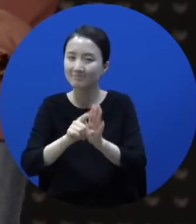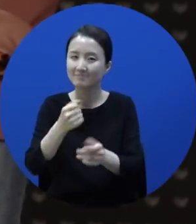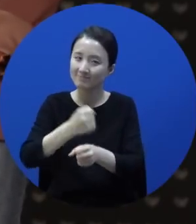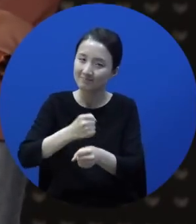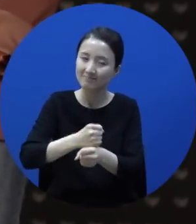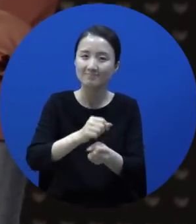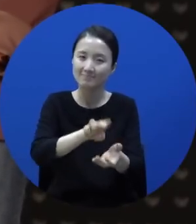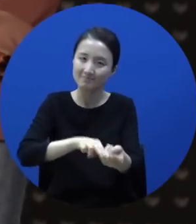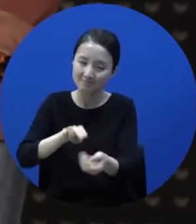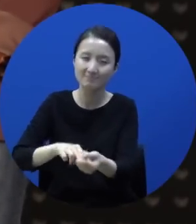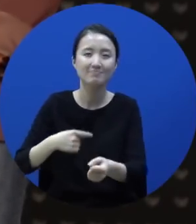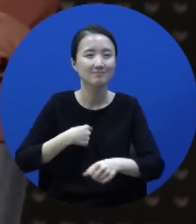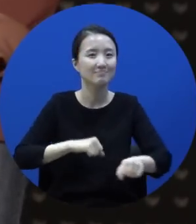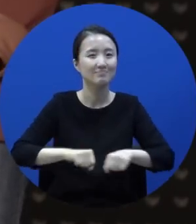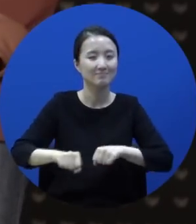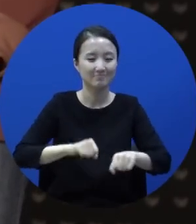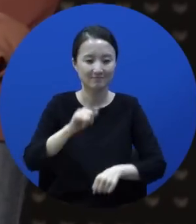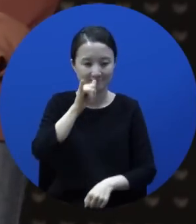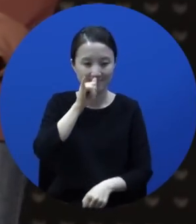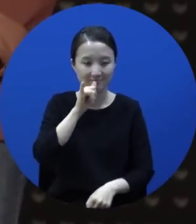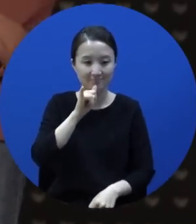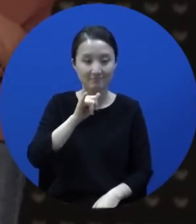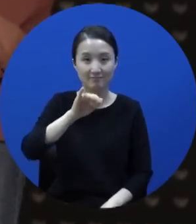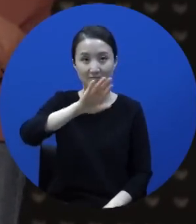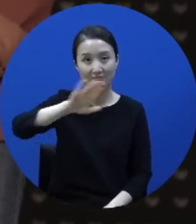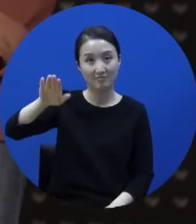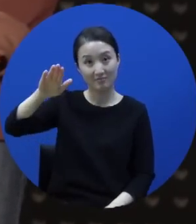아래 사진은 뭐 같으세요?